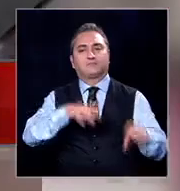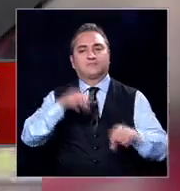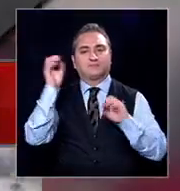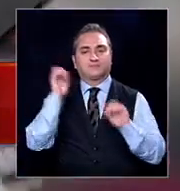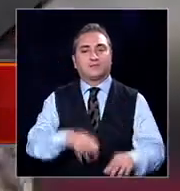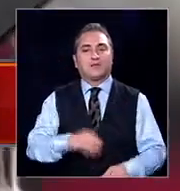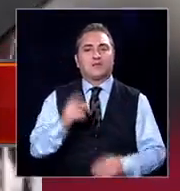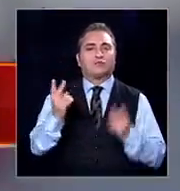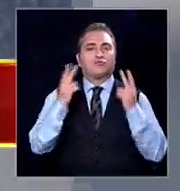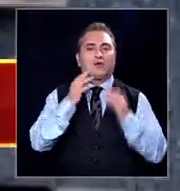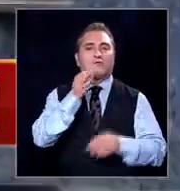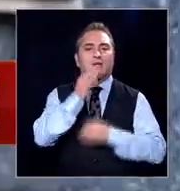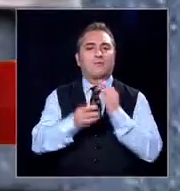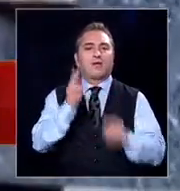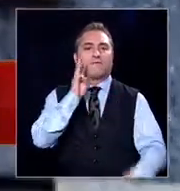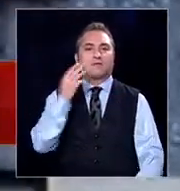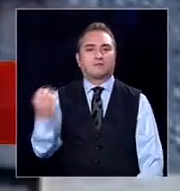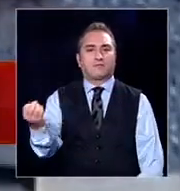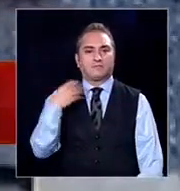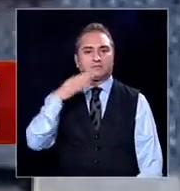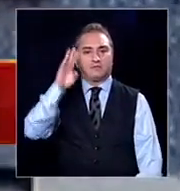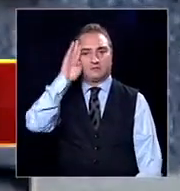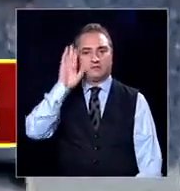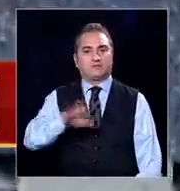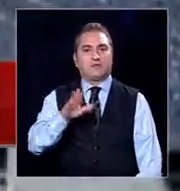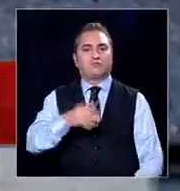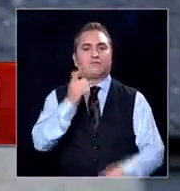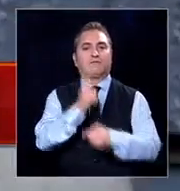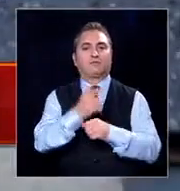Görüntü Şov Haber WhatsApp ihbar hattına İstanbul'dan gönderildi.